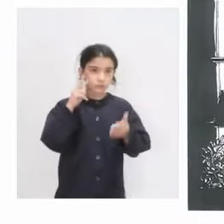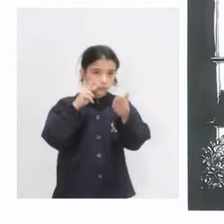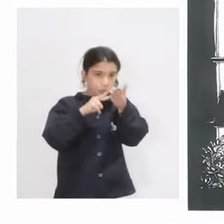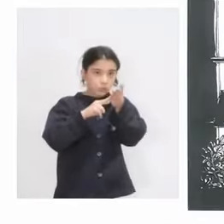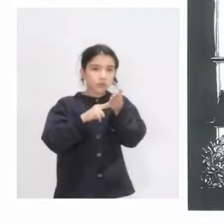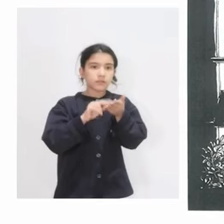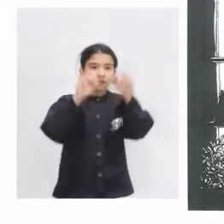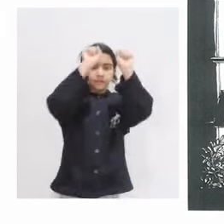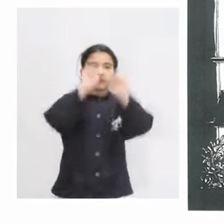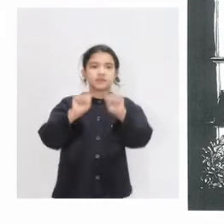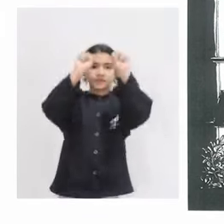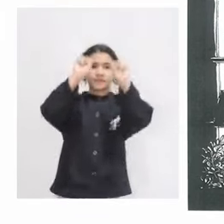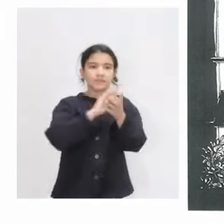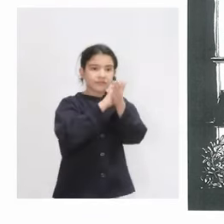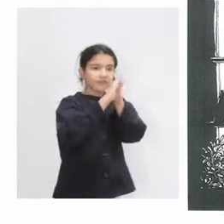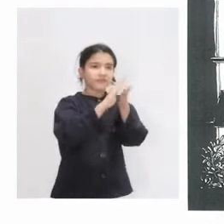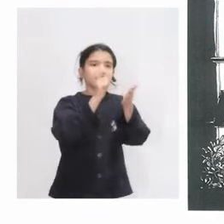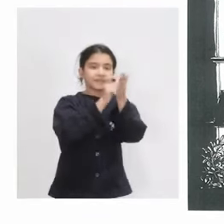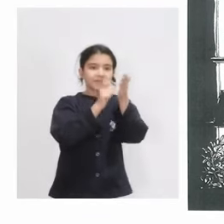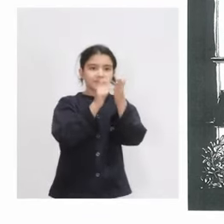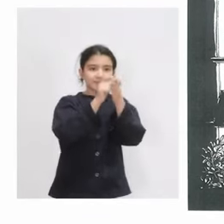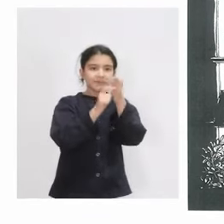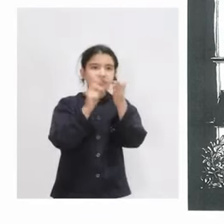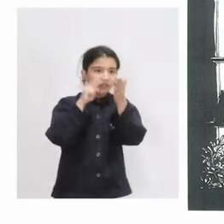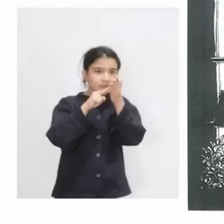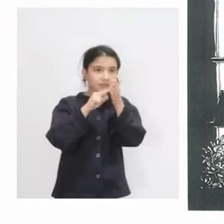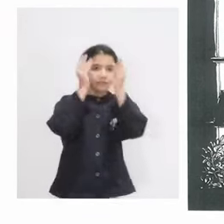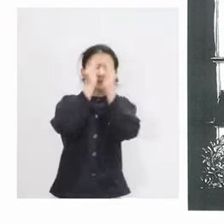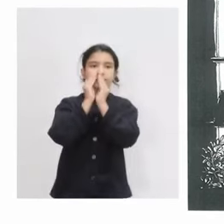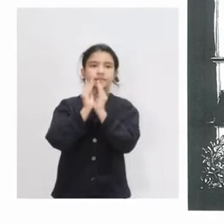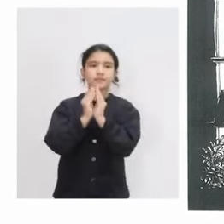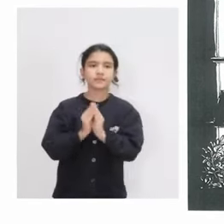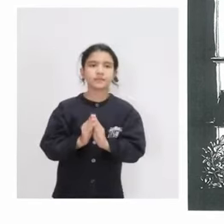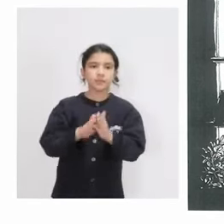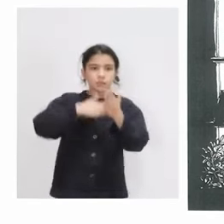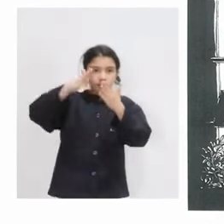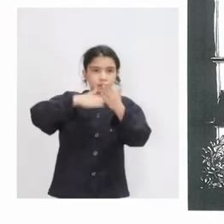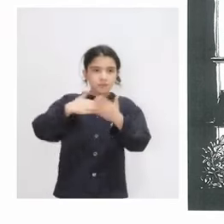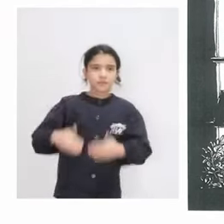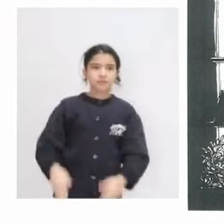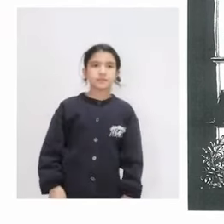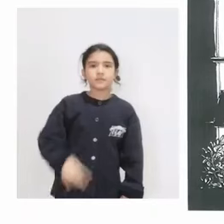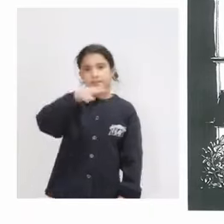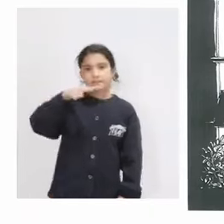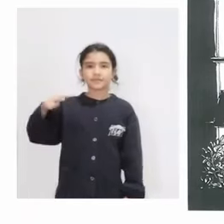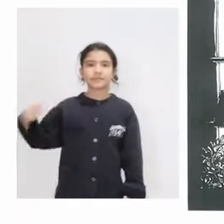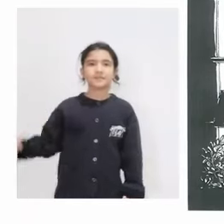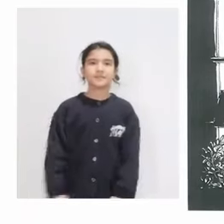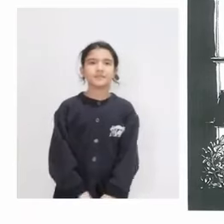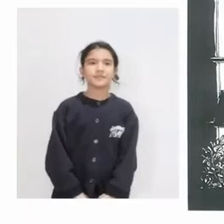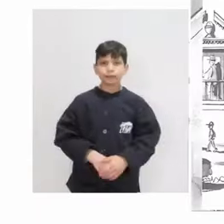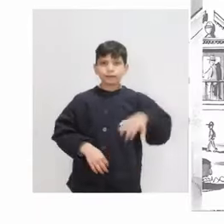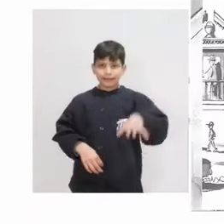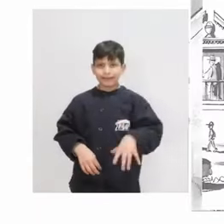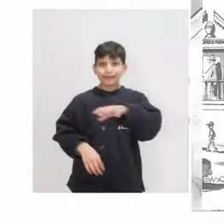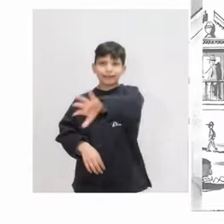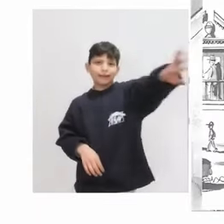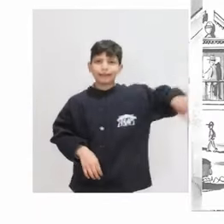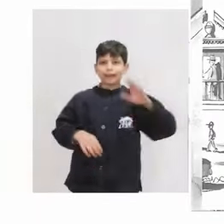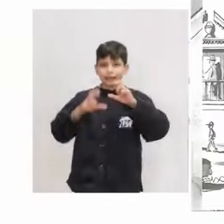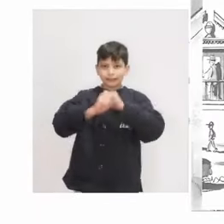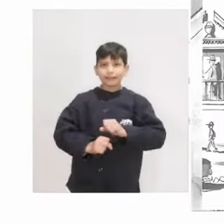Ensuite, on aperçoit les couleurs sur des vases de la vitrine d'une boutique. La